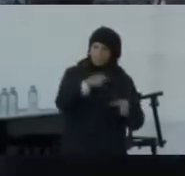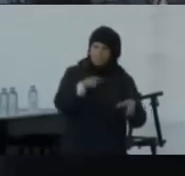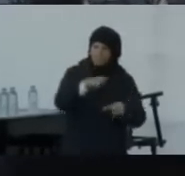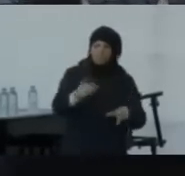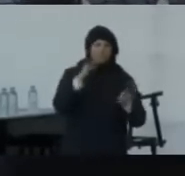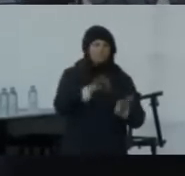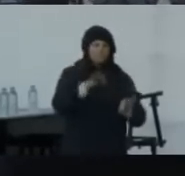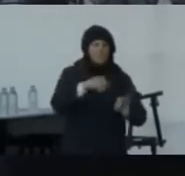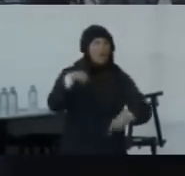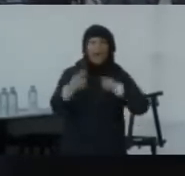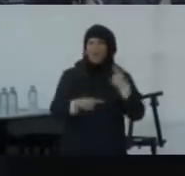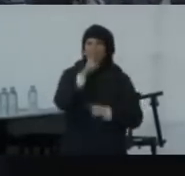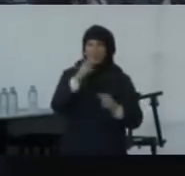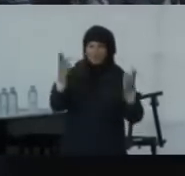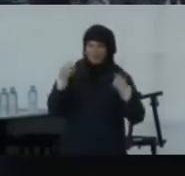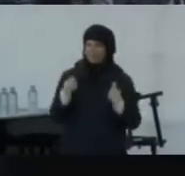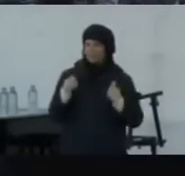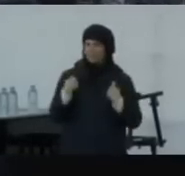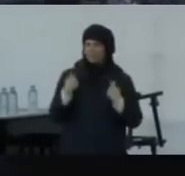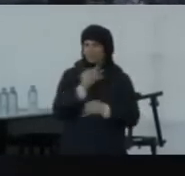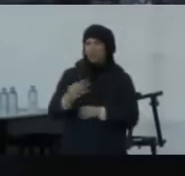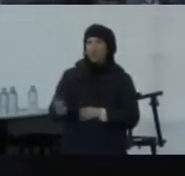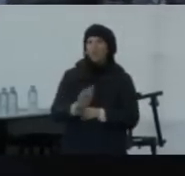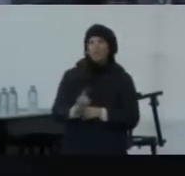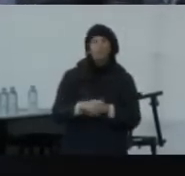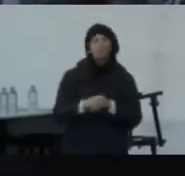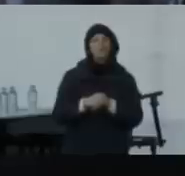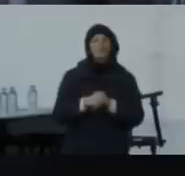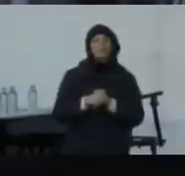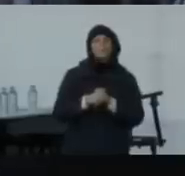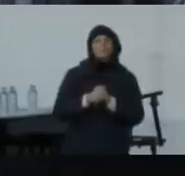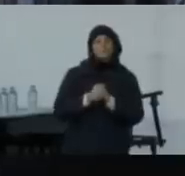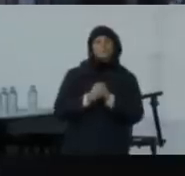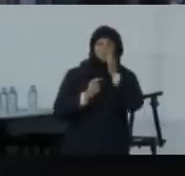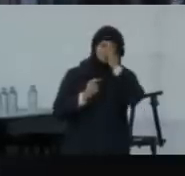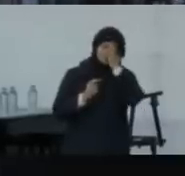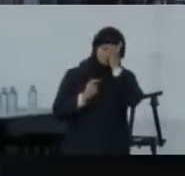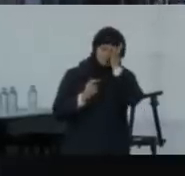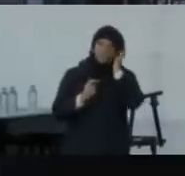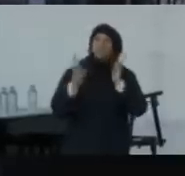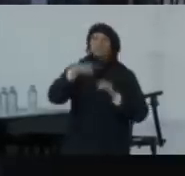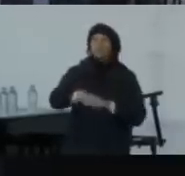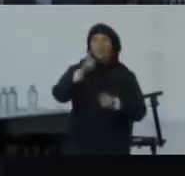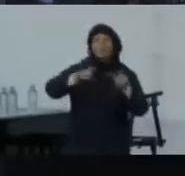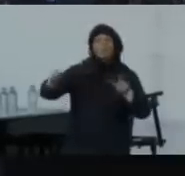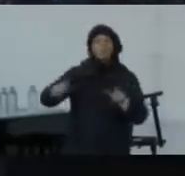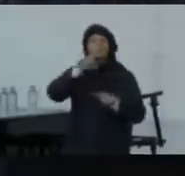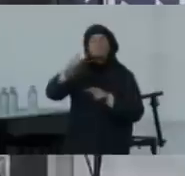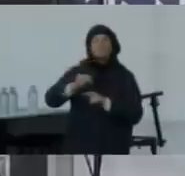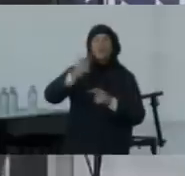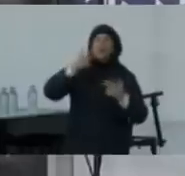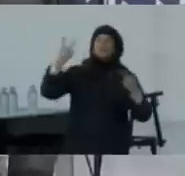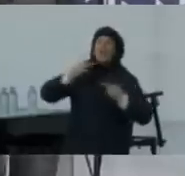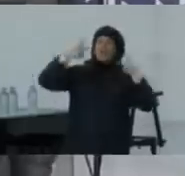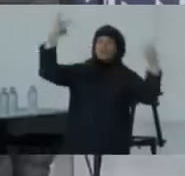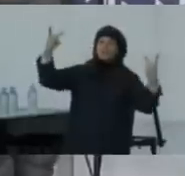Sentirete dopo di me delle persone che parlano nel mondo, famose nel mondo e qui non conosciute, che parlano di felicità. Ecco qual è